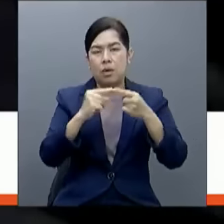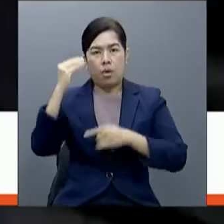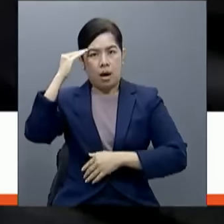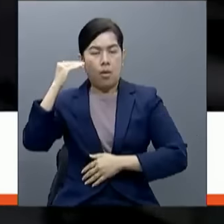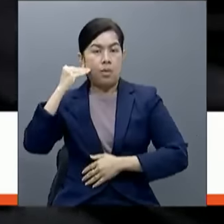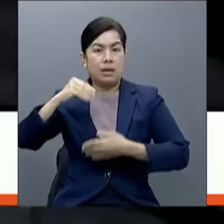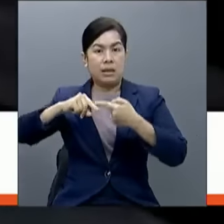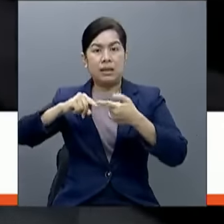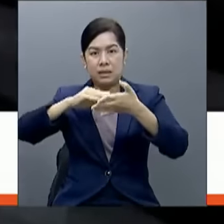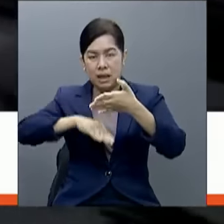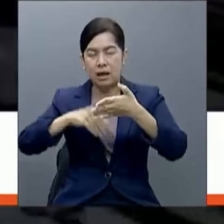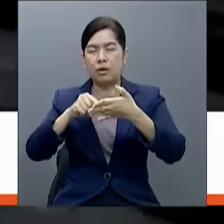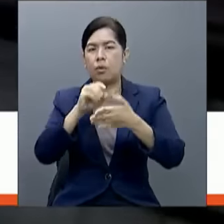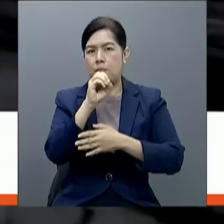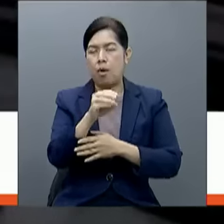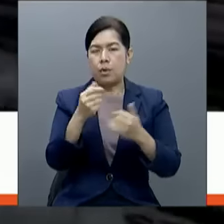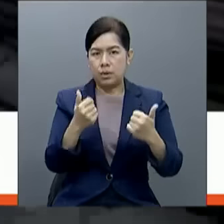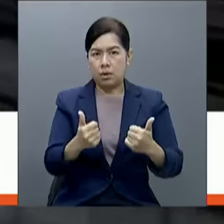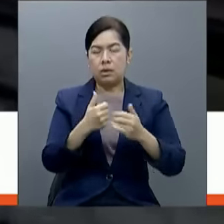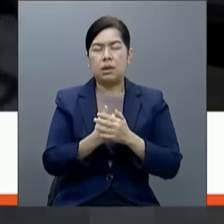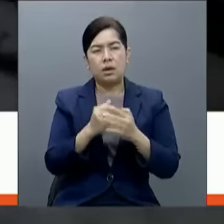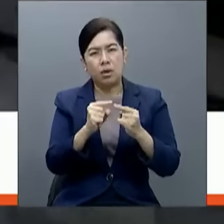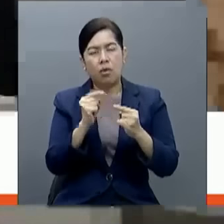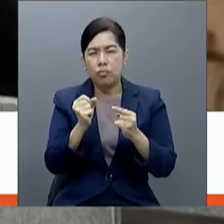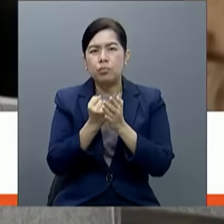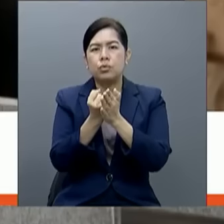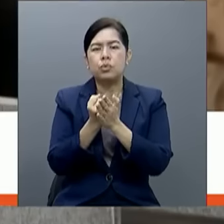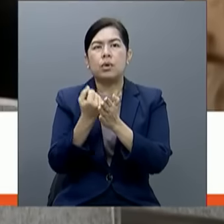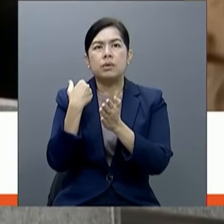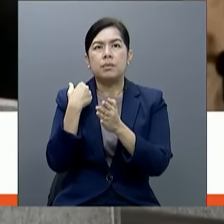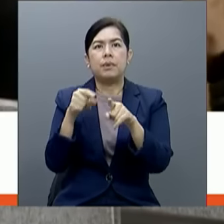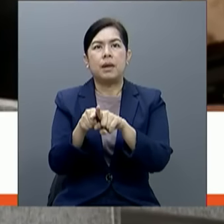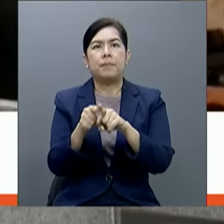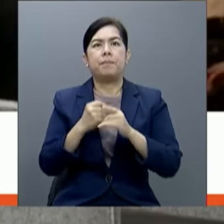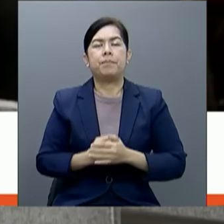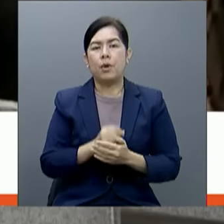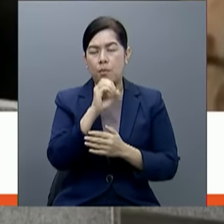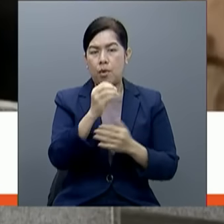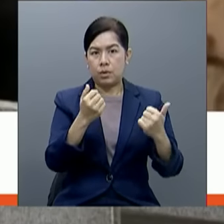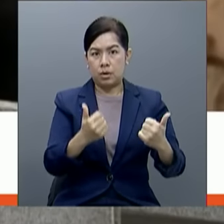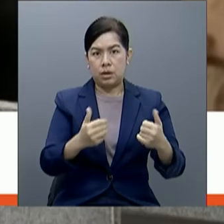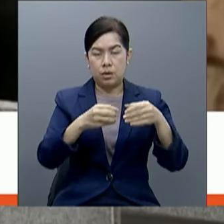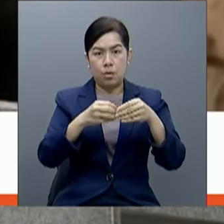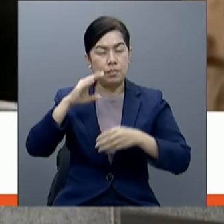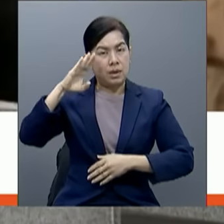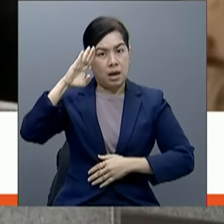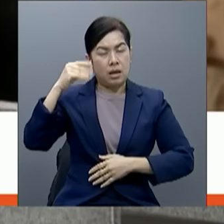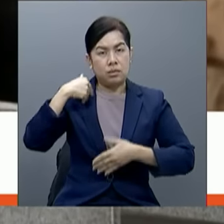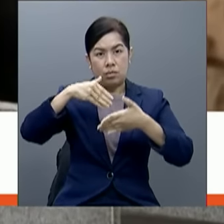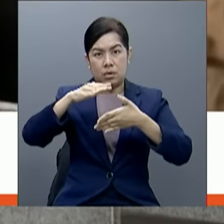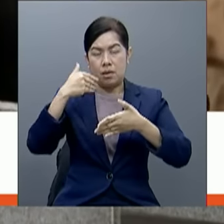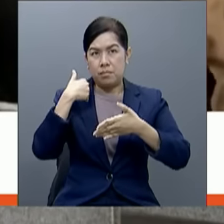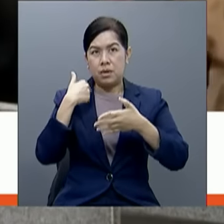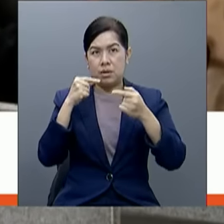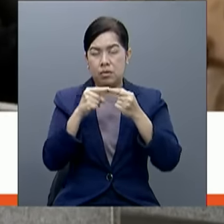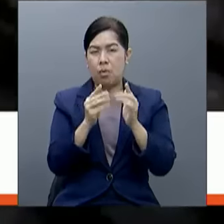ให้ข้อมูลว่าทหารเกาหลีเหนือประมาณ 10,000 นายกำลังเตรียมความพร้อมเพื่อเข้าร่วมกับรัสเซียทำสงครามในยูเครน